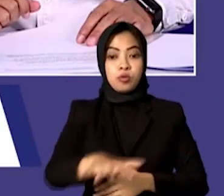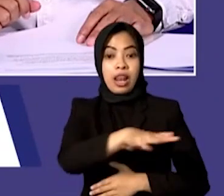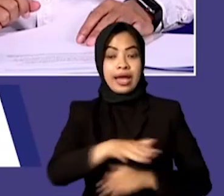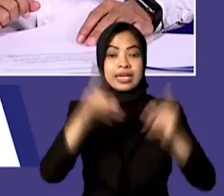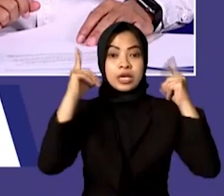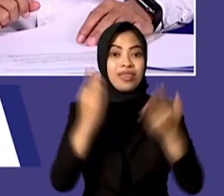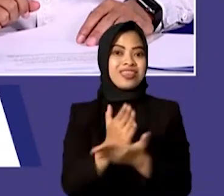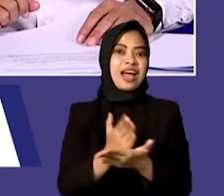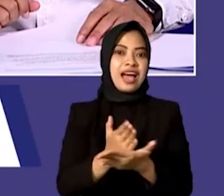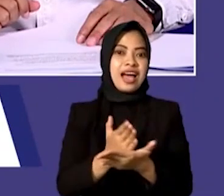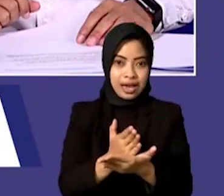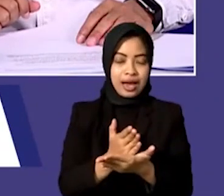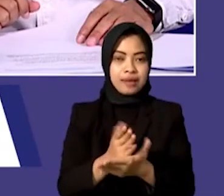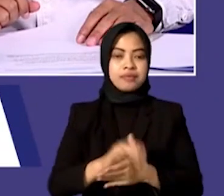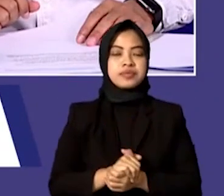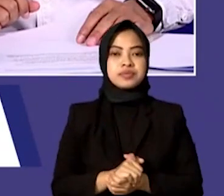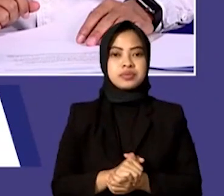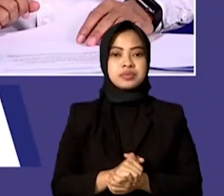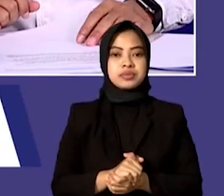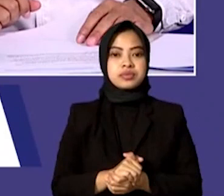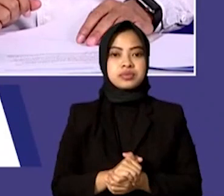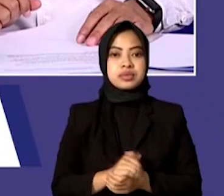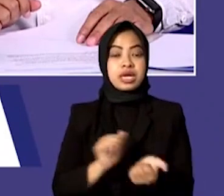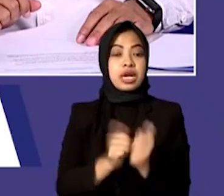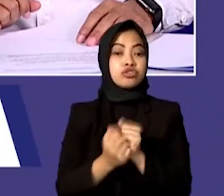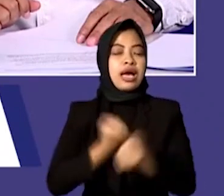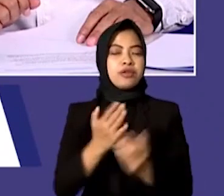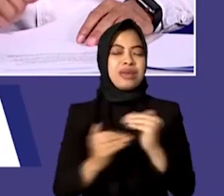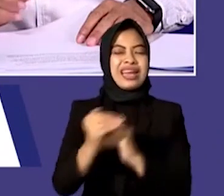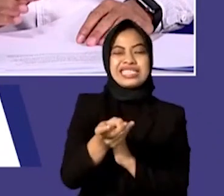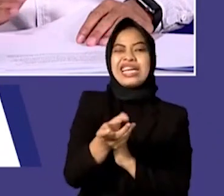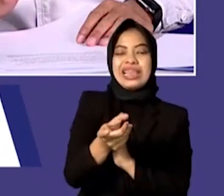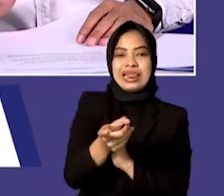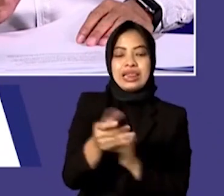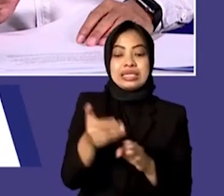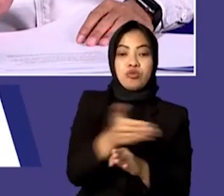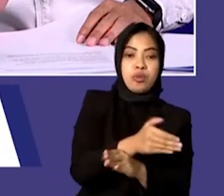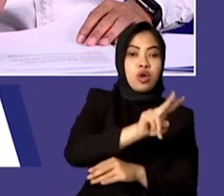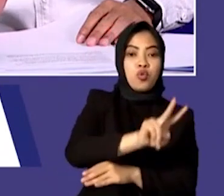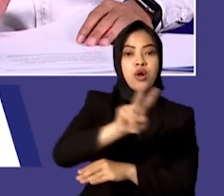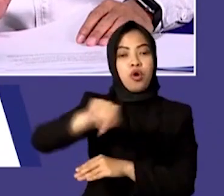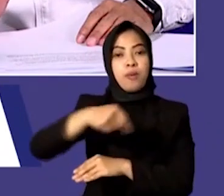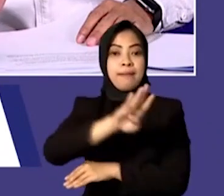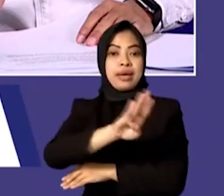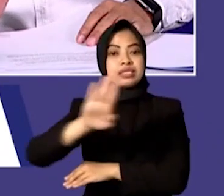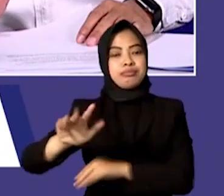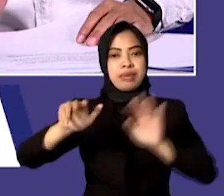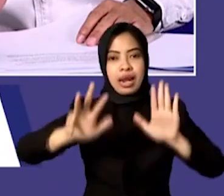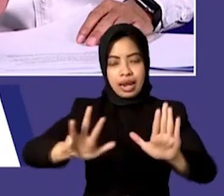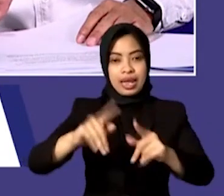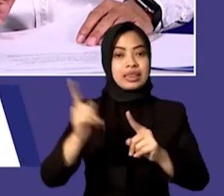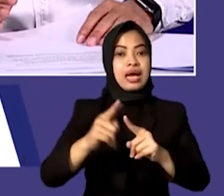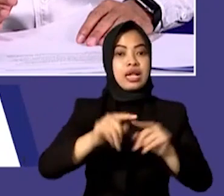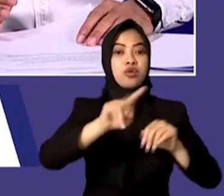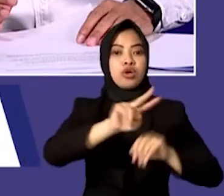Tengah terjadi sedikit peningkatan pada kasus aktif dari 22,4 9 pada